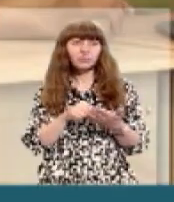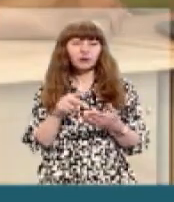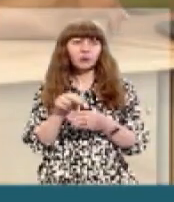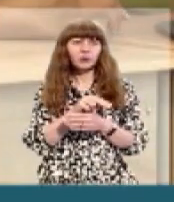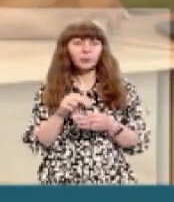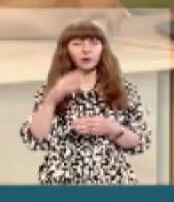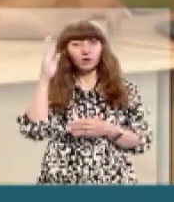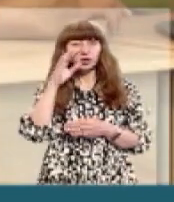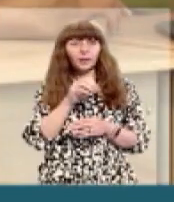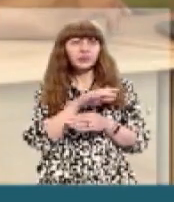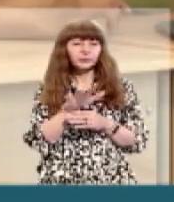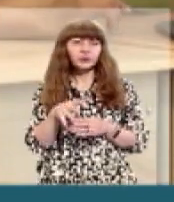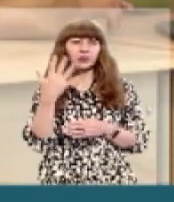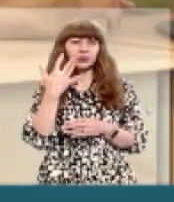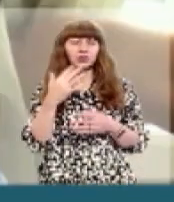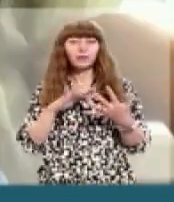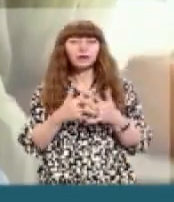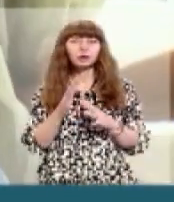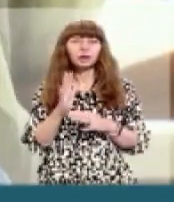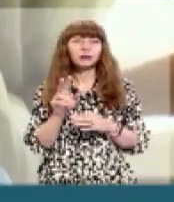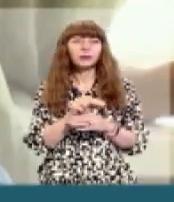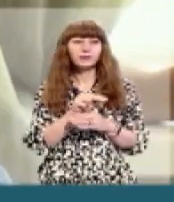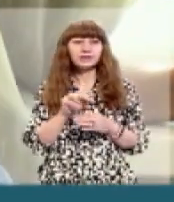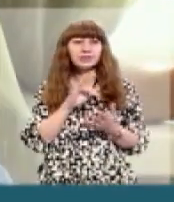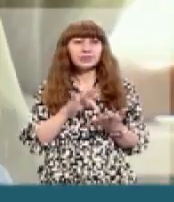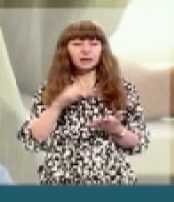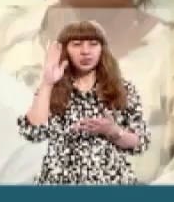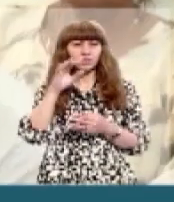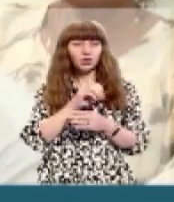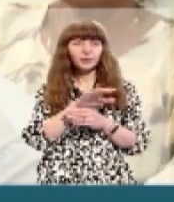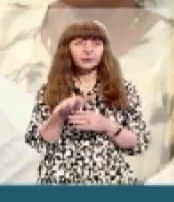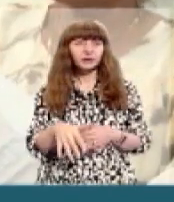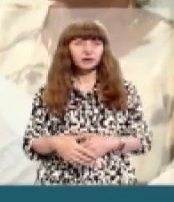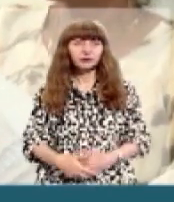сетей водоснабжения, когда в селах округа будет отремонтирован центральный водопровод.